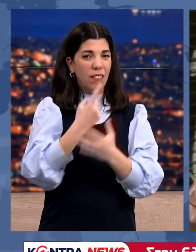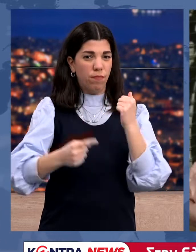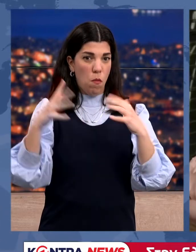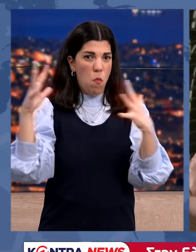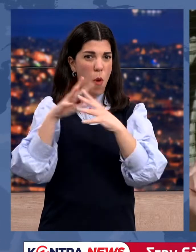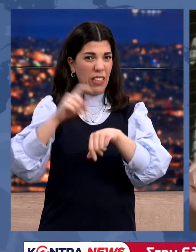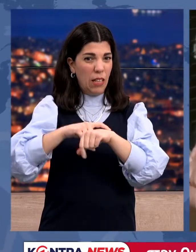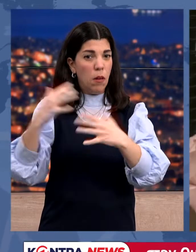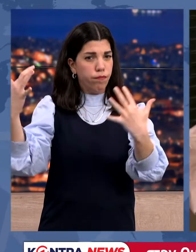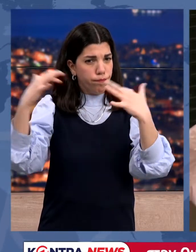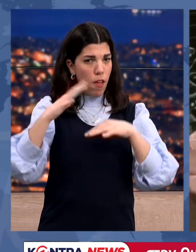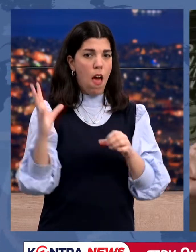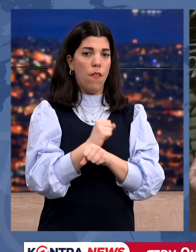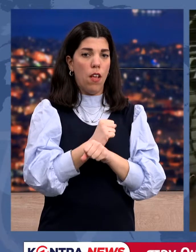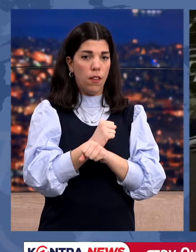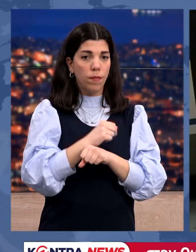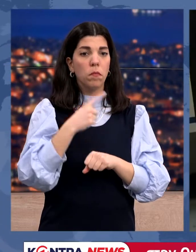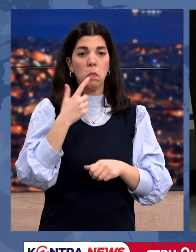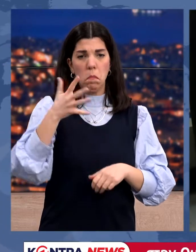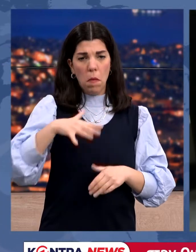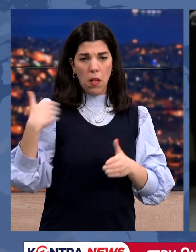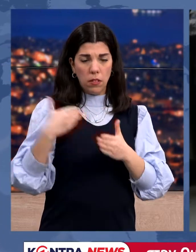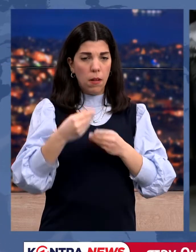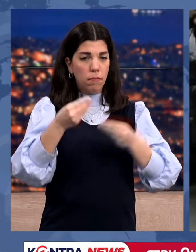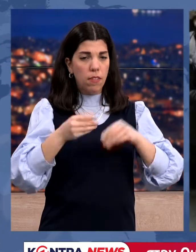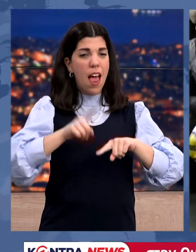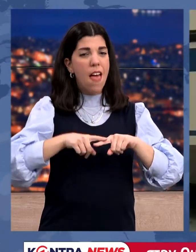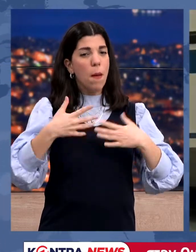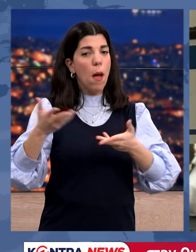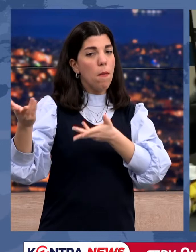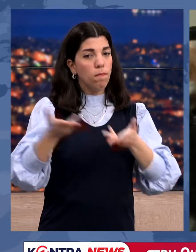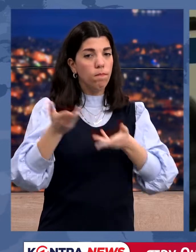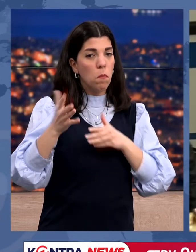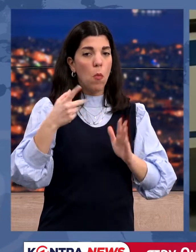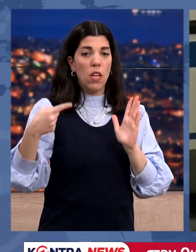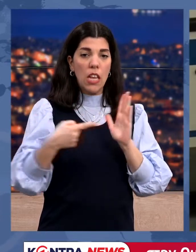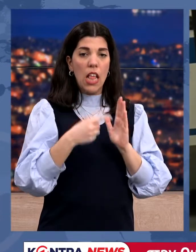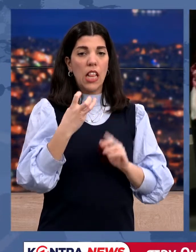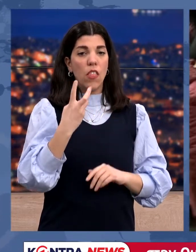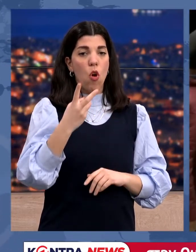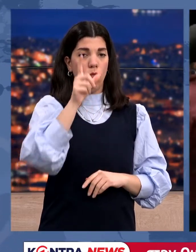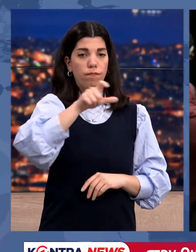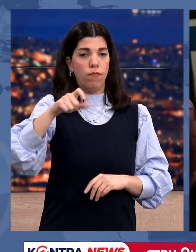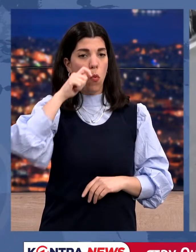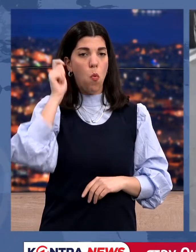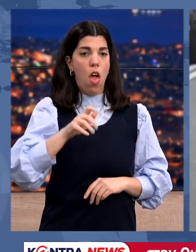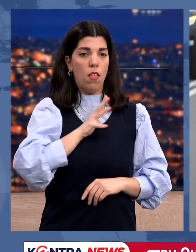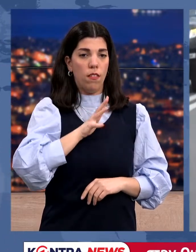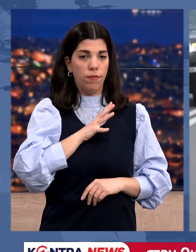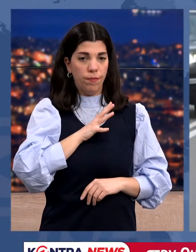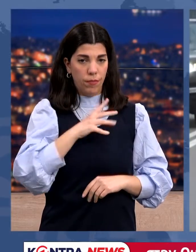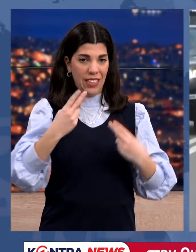τον εφιάλτη του πολέμου στην ουκρανία υπολογίζεται πως τις τελευταίες πέντε ημέρες τα σύνορο της ελλάδας έχουν περάσει